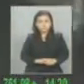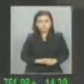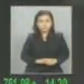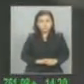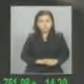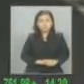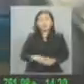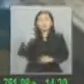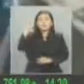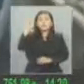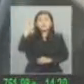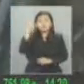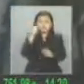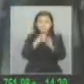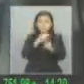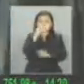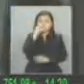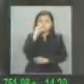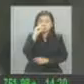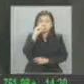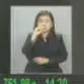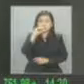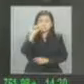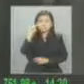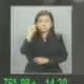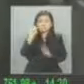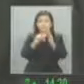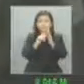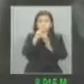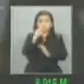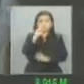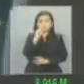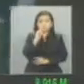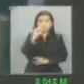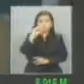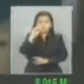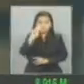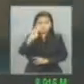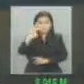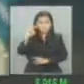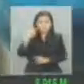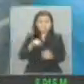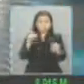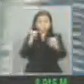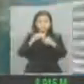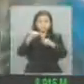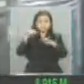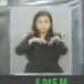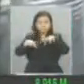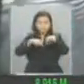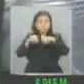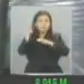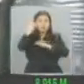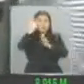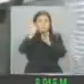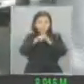บริษัทโตเกียวอิเล็กทริกพาวเวอร์หรือเทปโก้เจ้าของและผู้บริหารโรงไฟฟ้านิวเคลียร์ฟุกุชิมะไดอิชิได้เผยแพร่ภาพภายในอาคาร